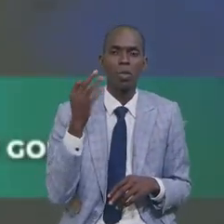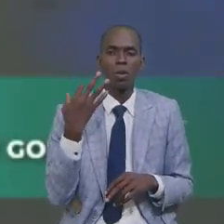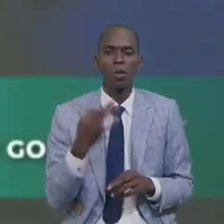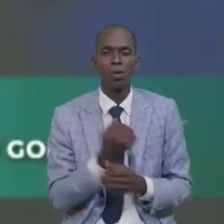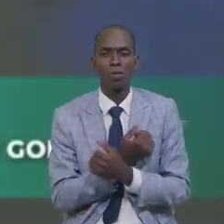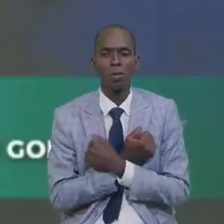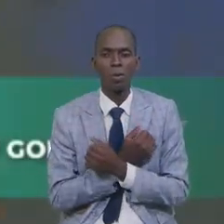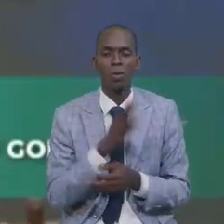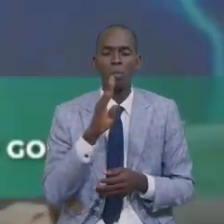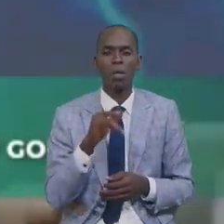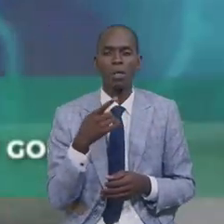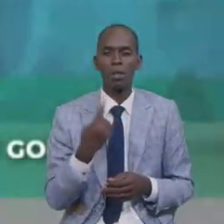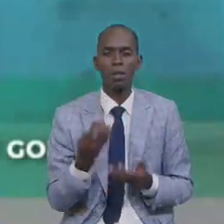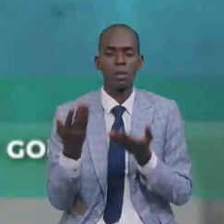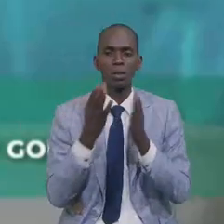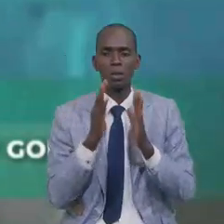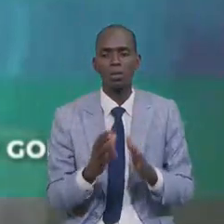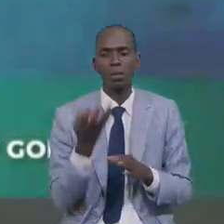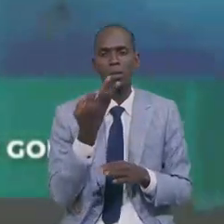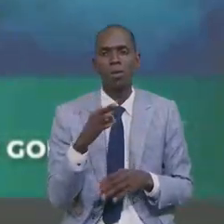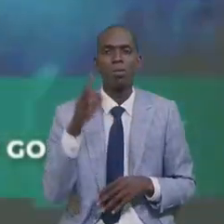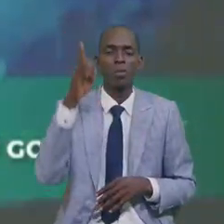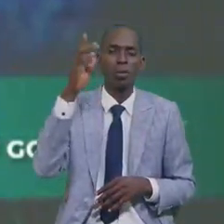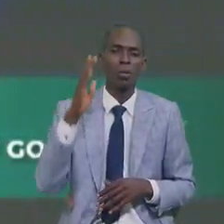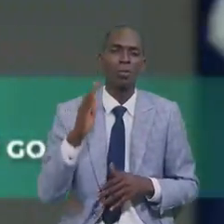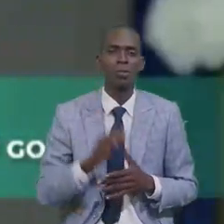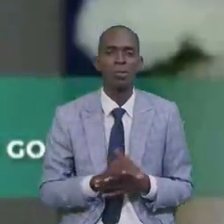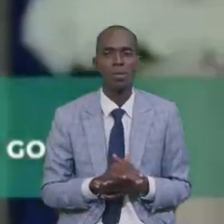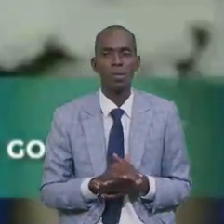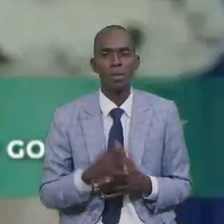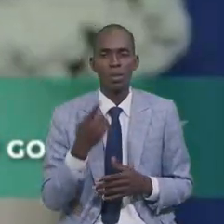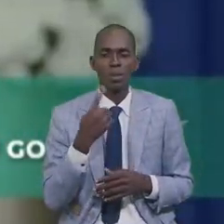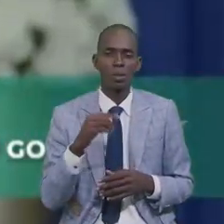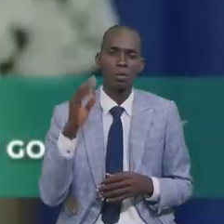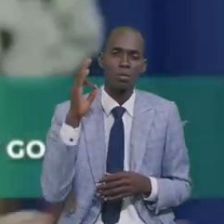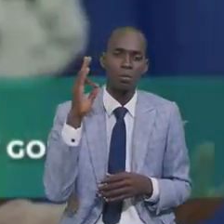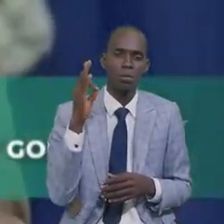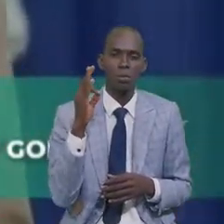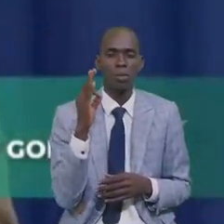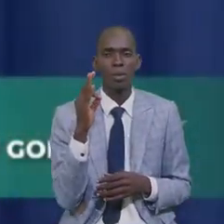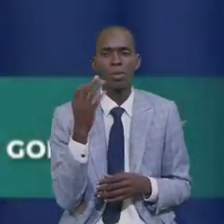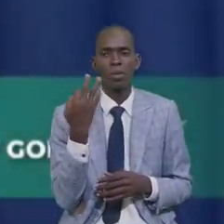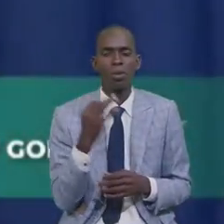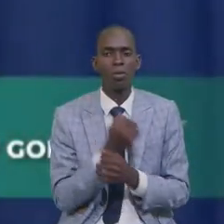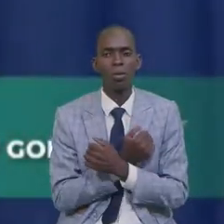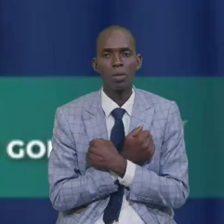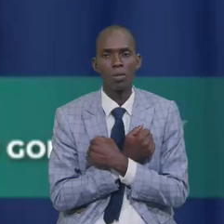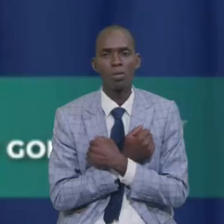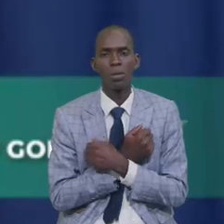le service d'amour par les intendants de Dieu. Le service